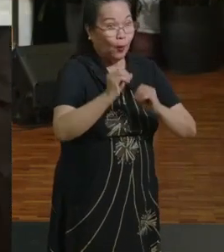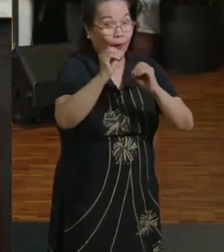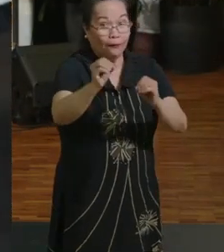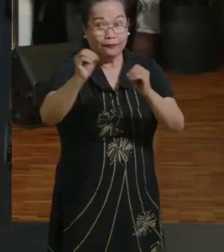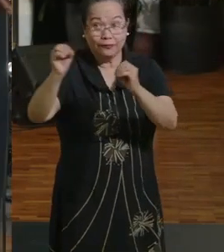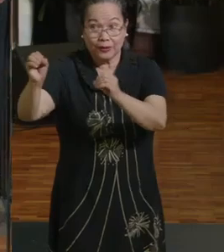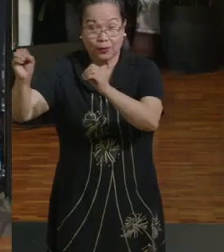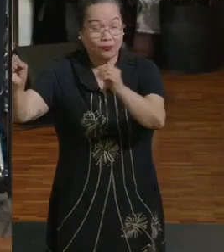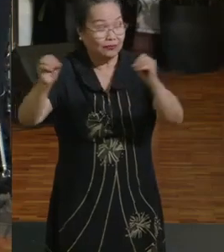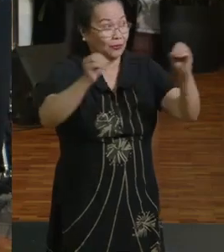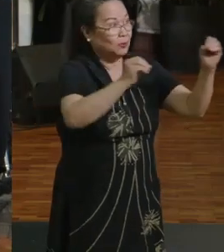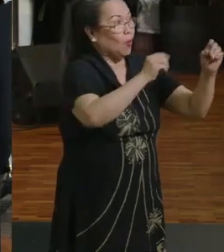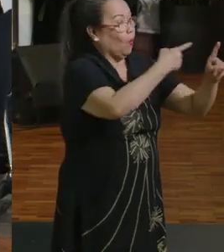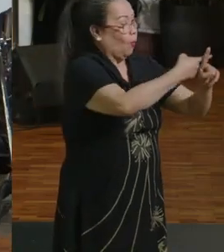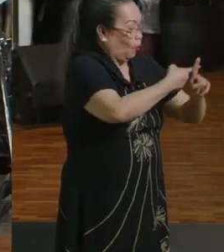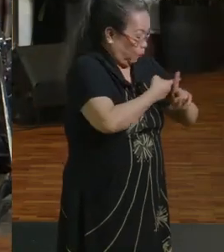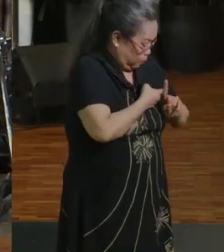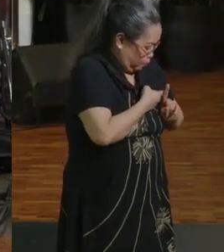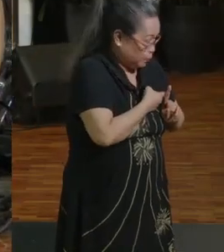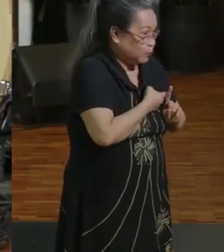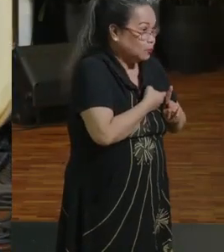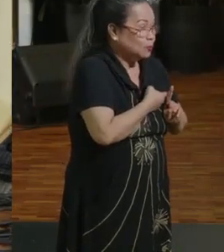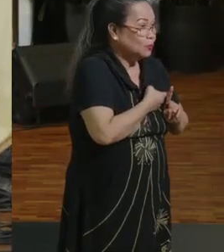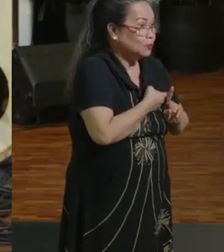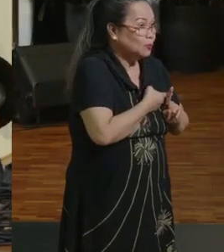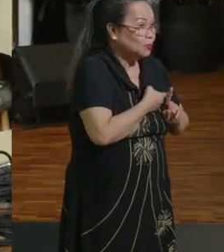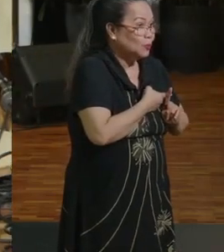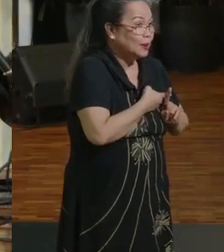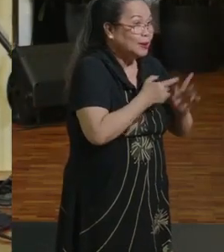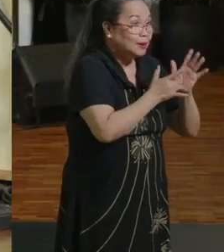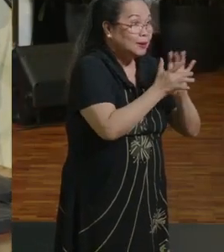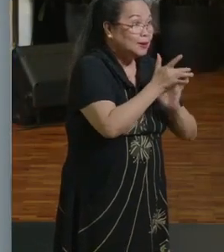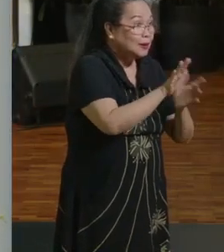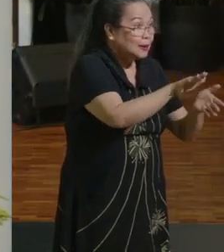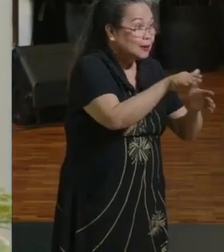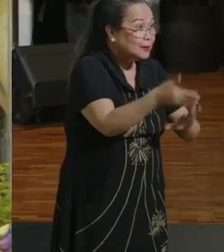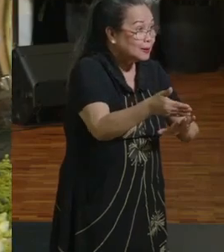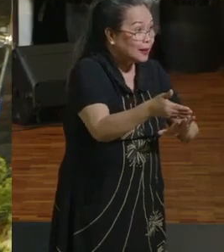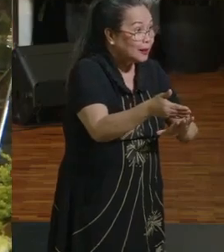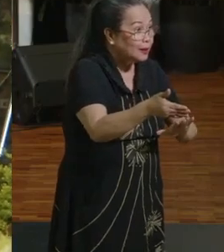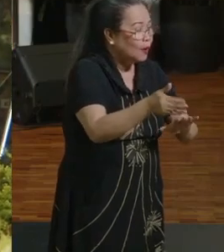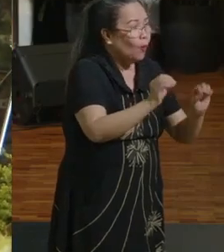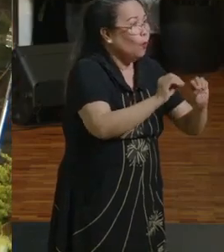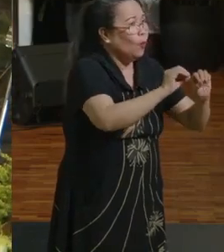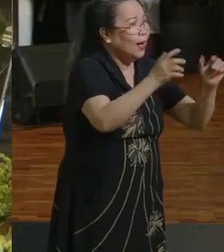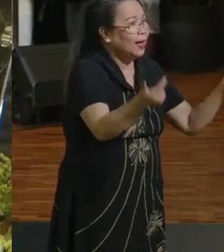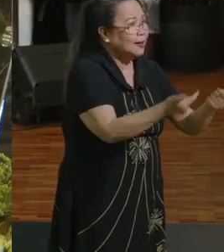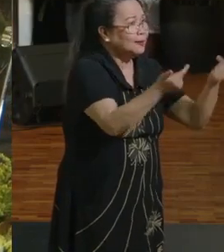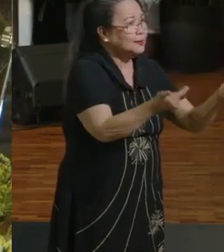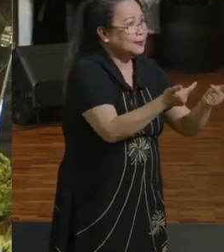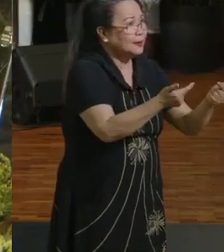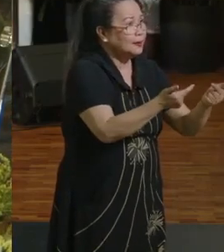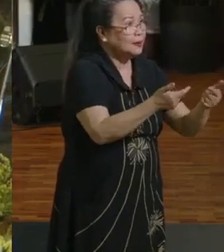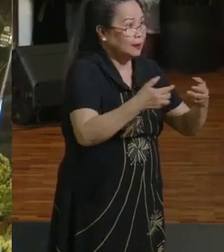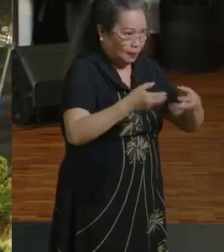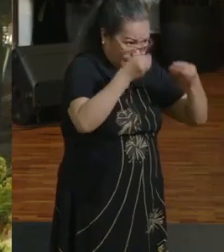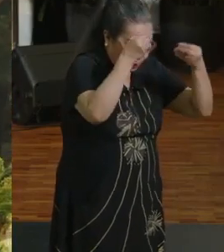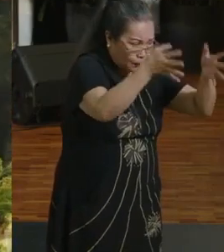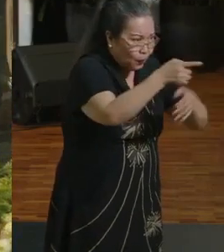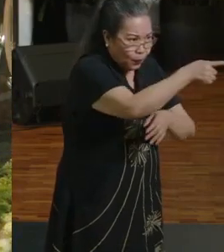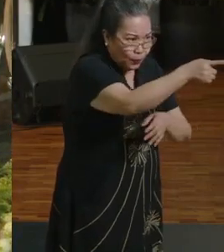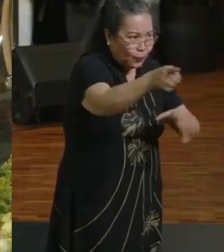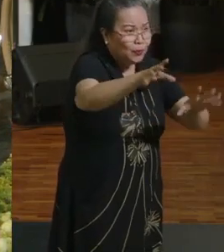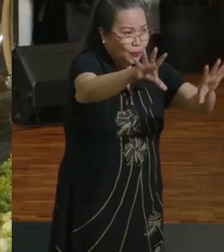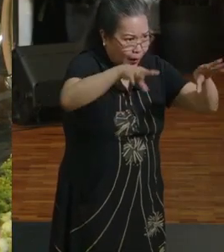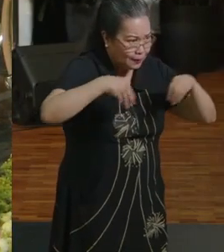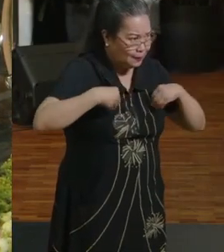na ating tanggapin. And then He died a sinless death. Yung sinless death na yon, ang kanyang inaalok sa atin na atin ding